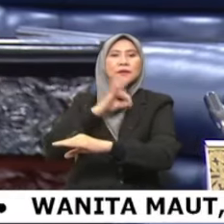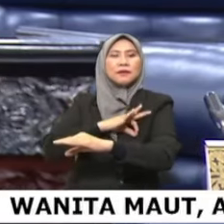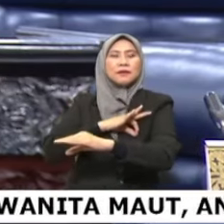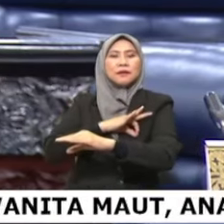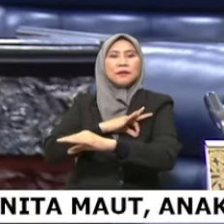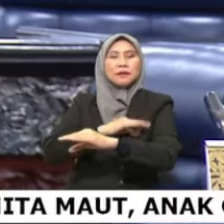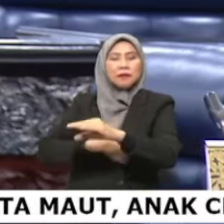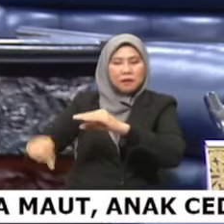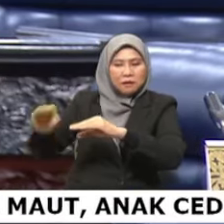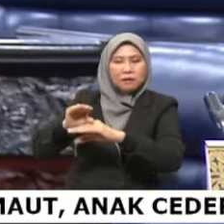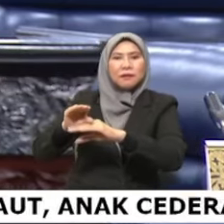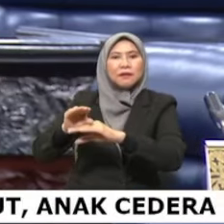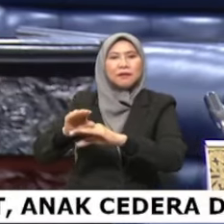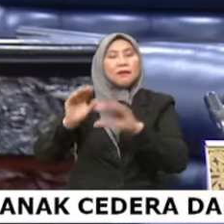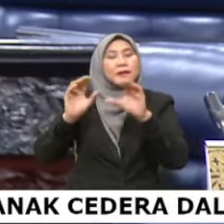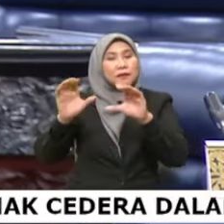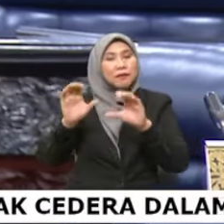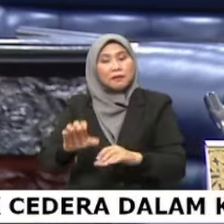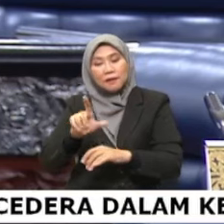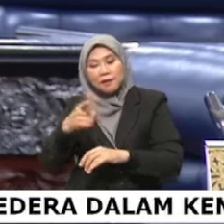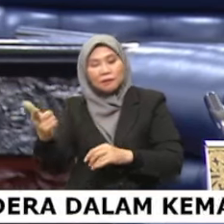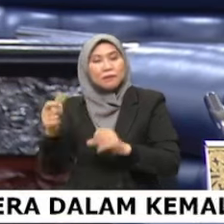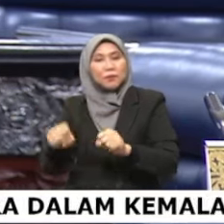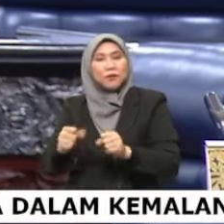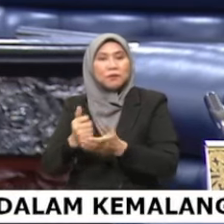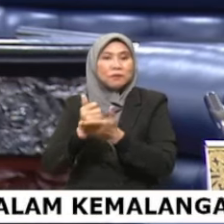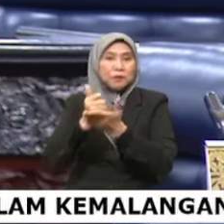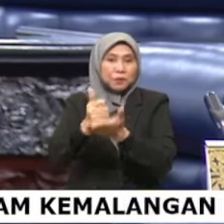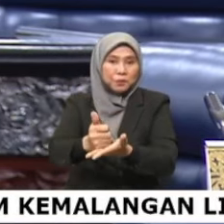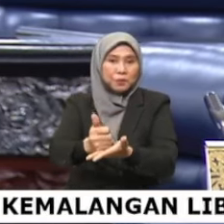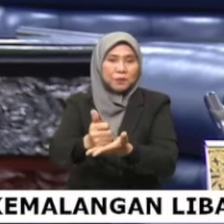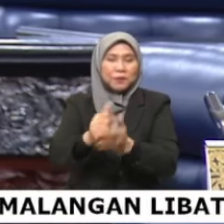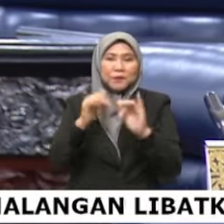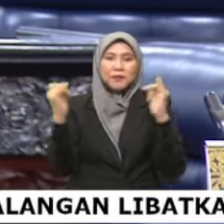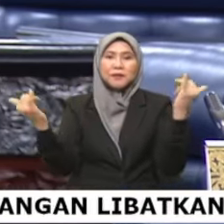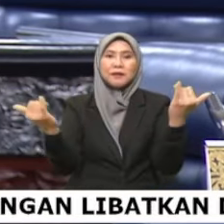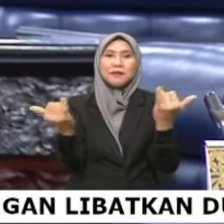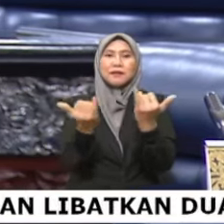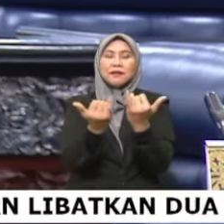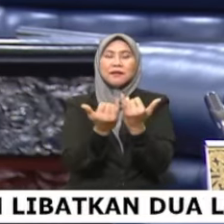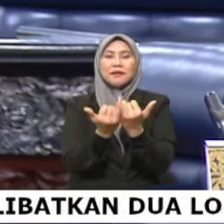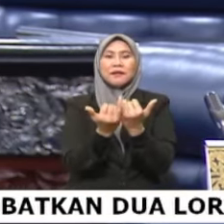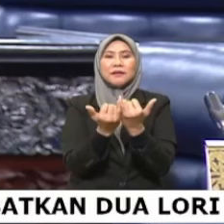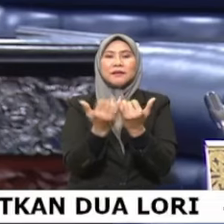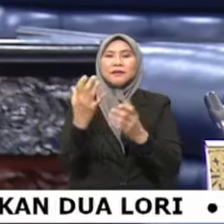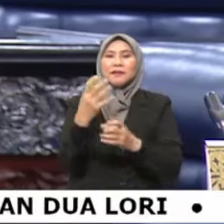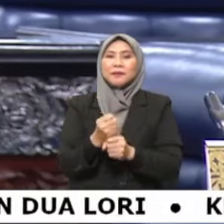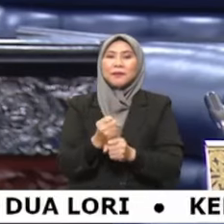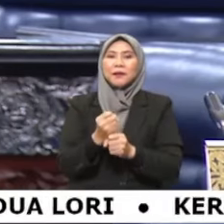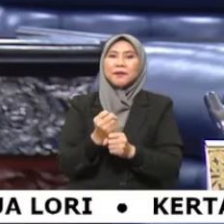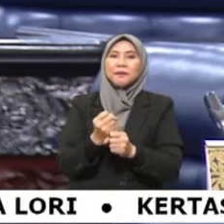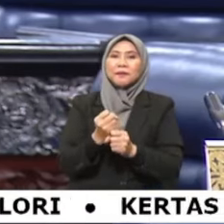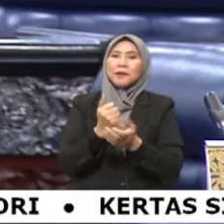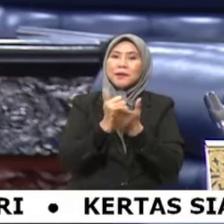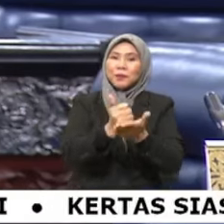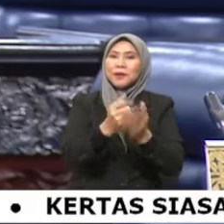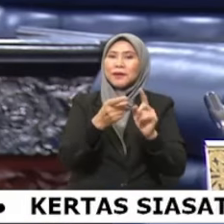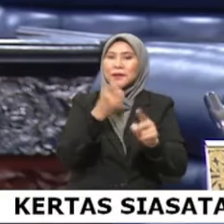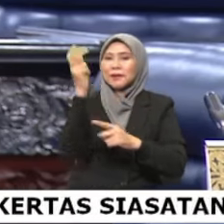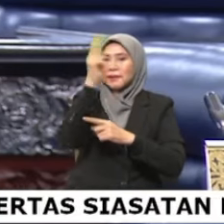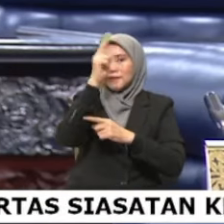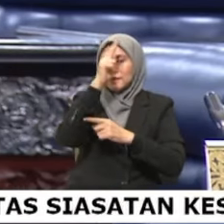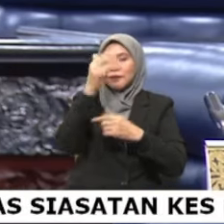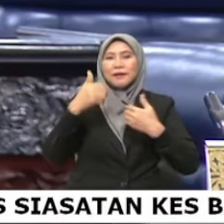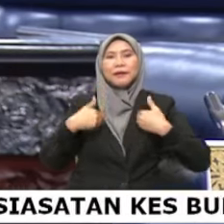ataupun dengan cara-cara lain supaya kita memastikan syarikat-syarikat yang mendapat bantuan daripada kerajaan